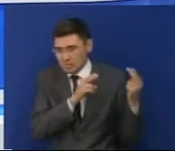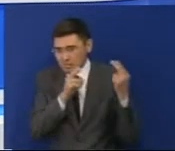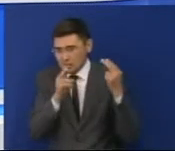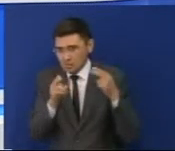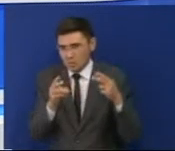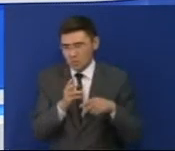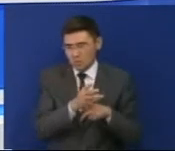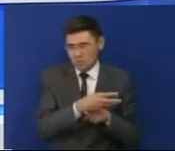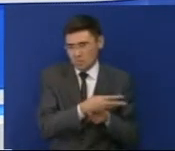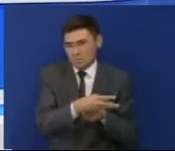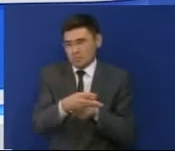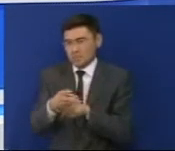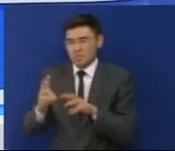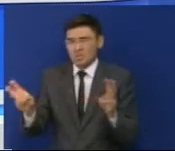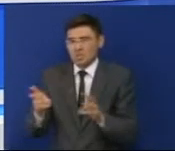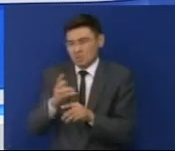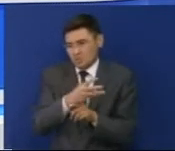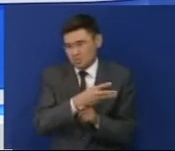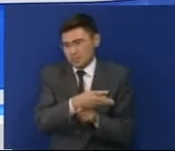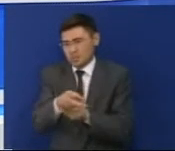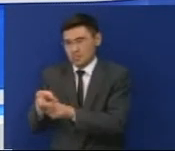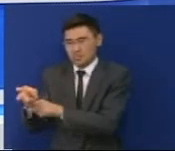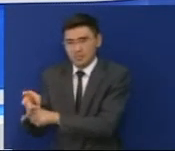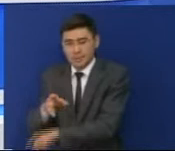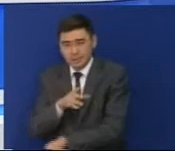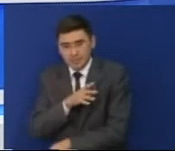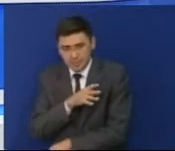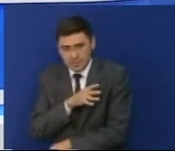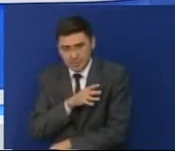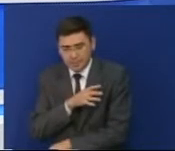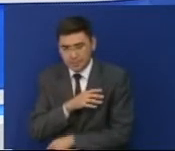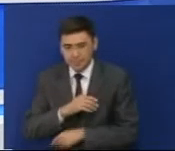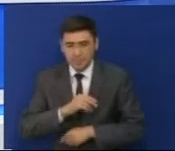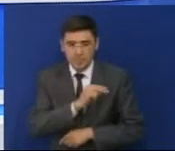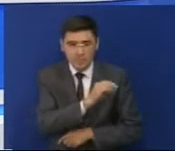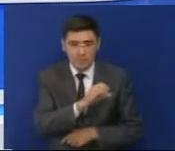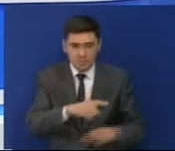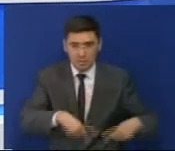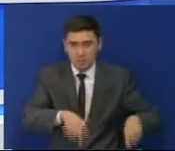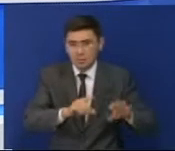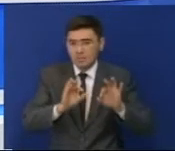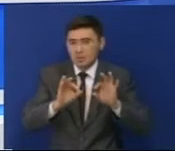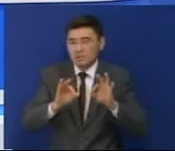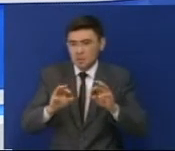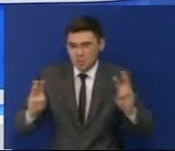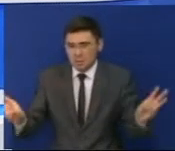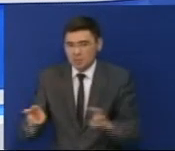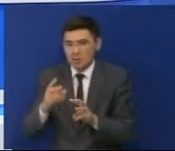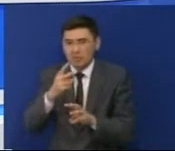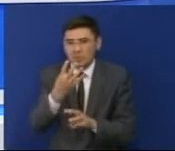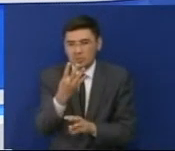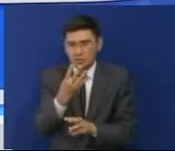Республикасы Ішкі істер министрлігі төтенше жағдайлар жөніндегі комитеттің баспасөз қызметінің ақпаратына қарағанда қызыл жалын